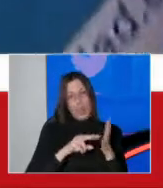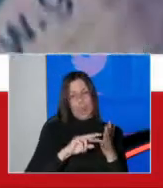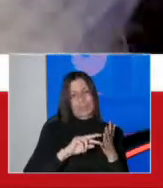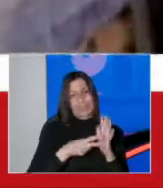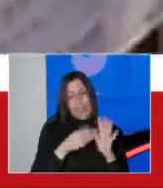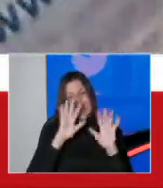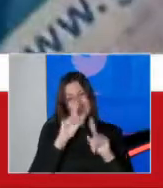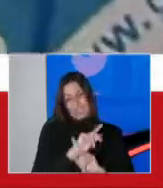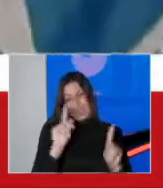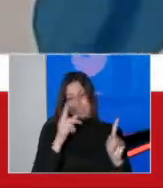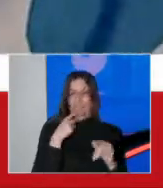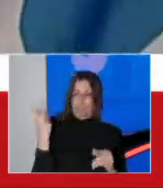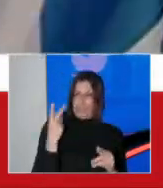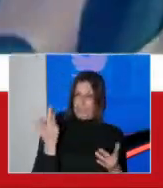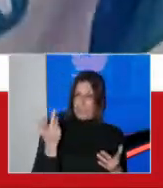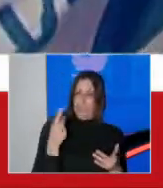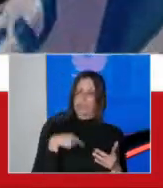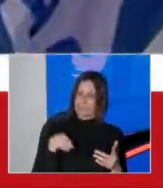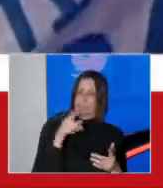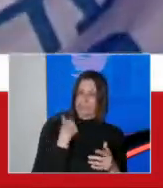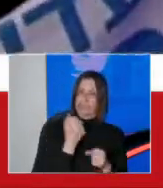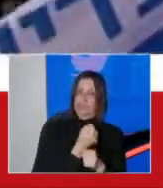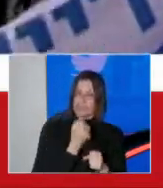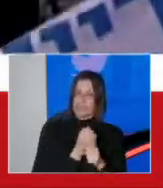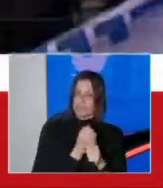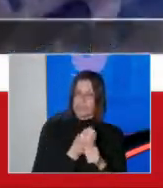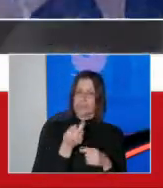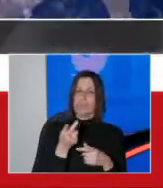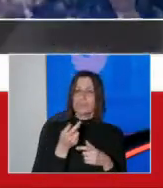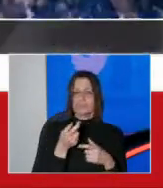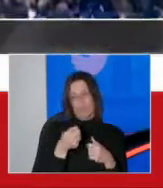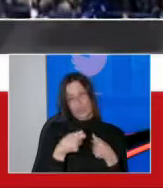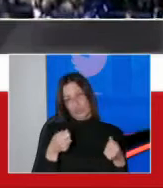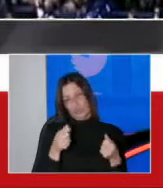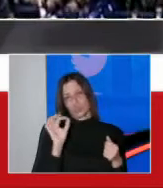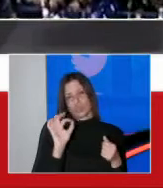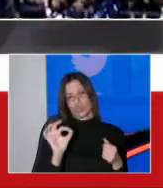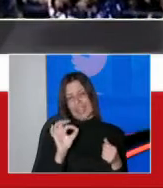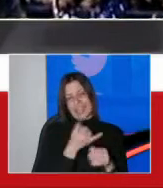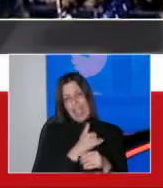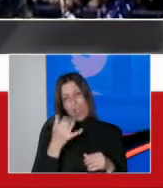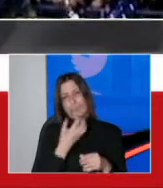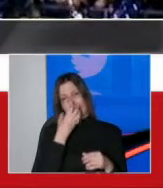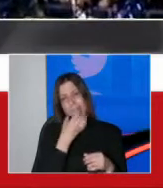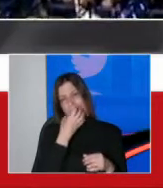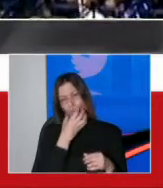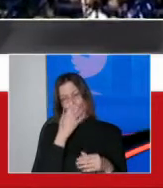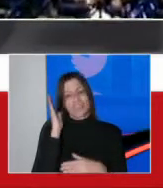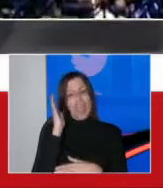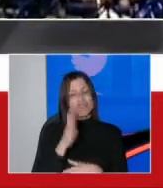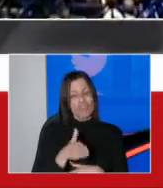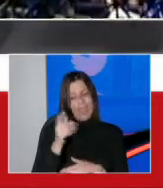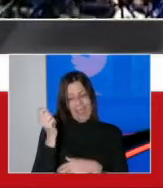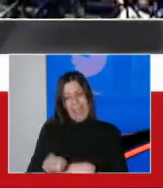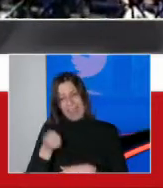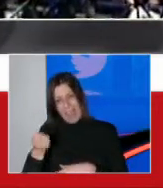אחרות? בוודאי. בטח, אנחנו עשינו שוק של ירקות ופירות, הישר